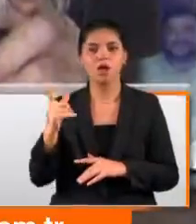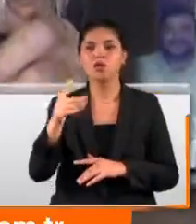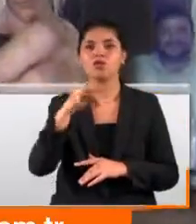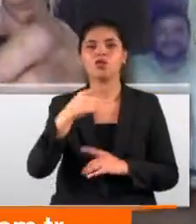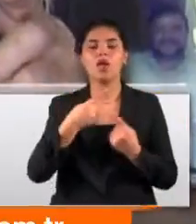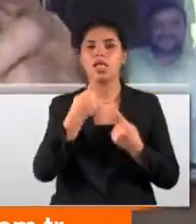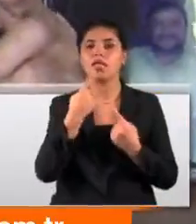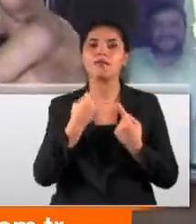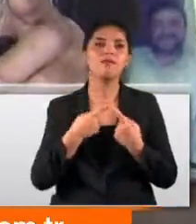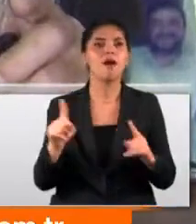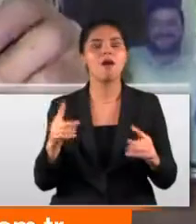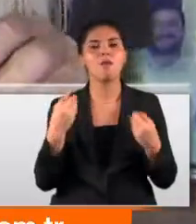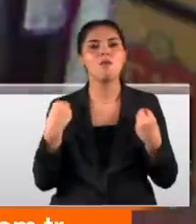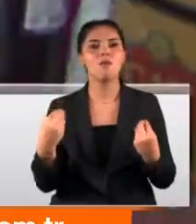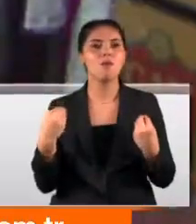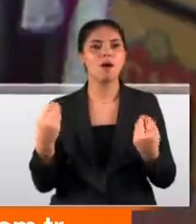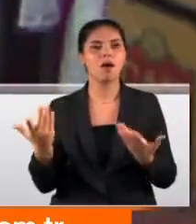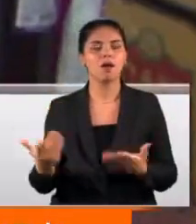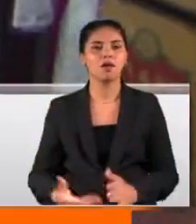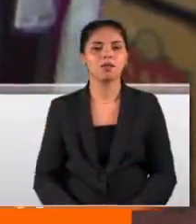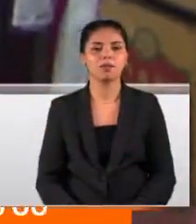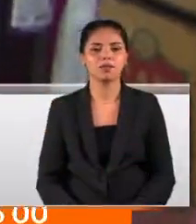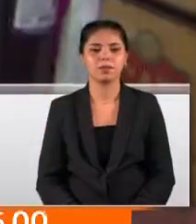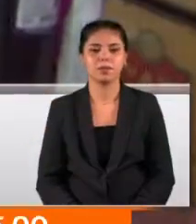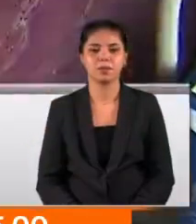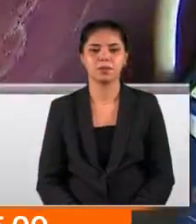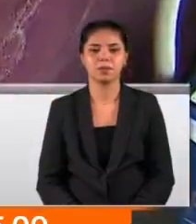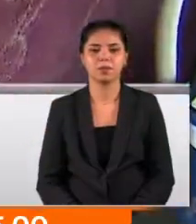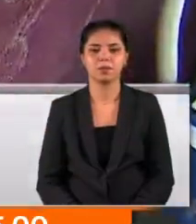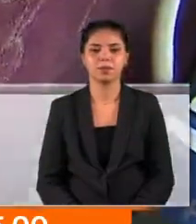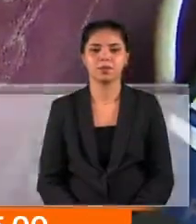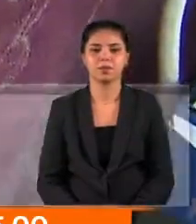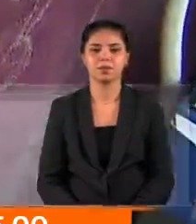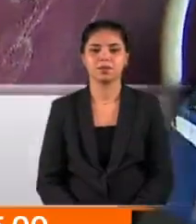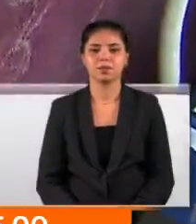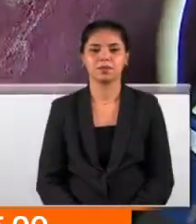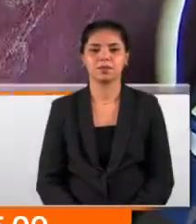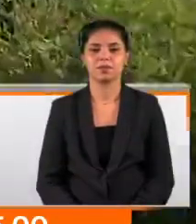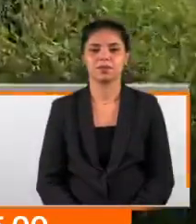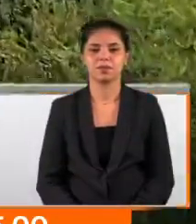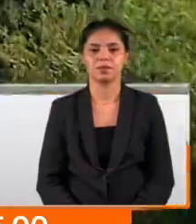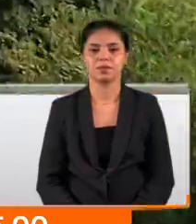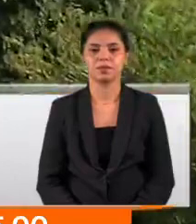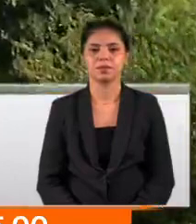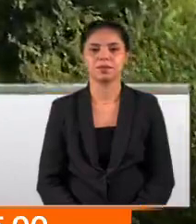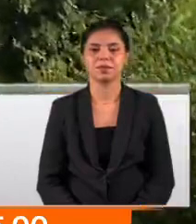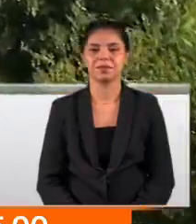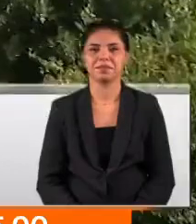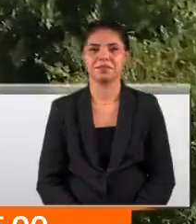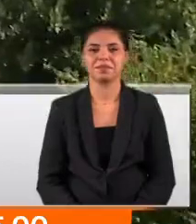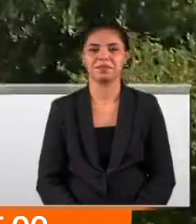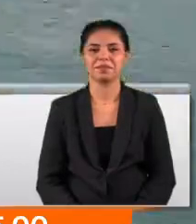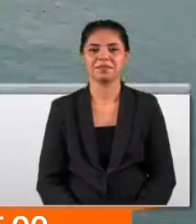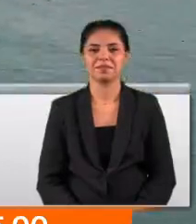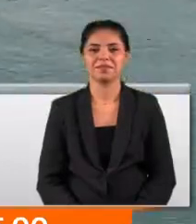Ne zamandan beri bu işi yapıyorsun? 68'den beri yapıyorum. Dedem, babam da ben 3. kuşağım. Burası dünyanın en güzel çay yapılıyor.